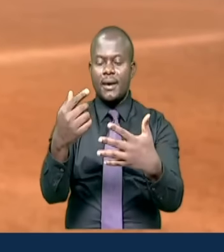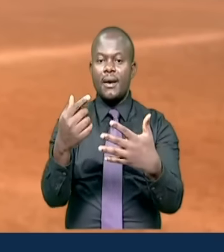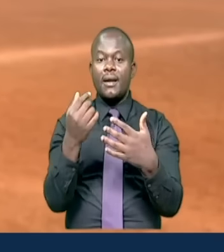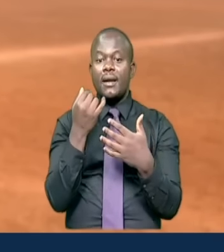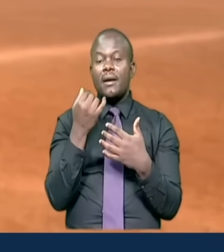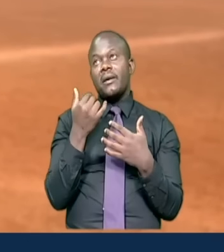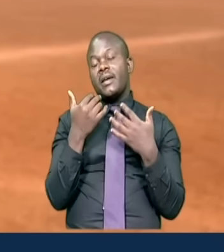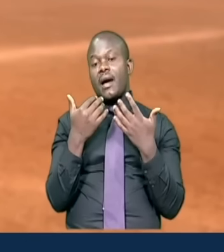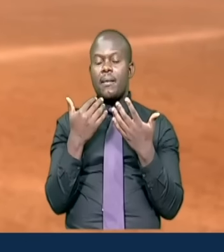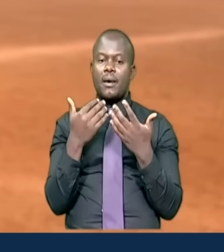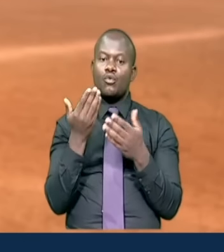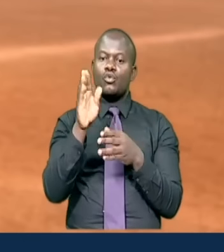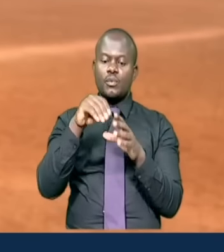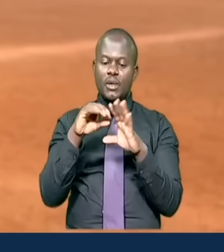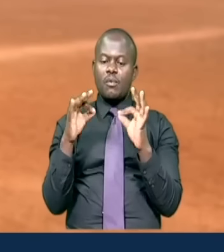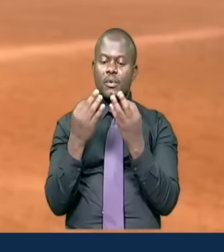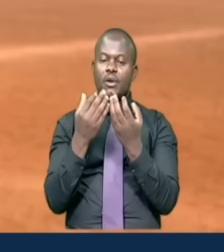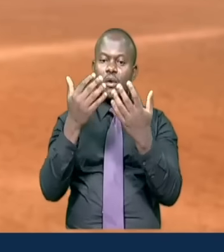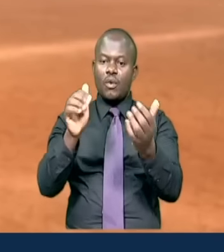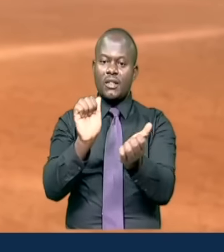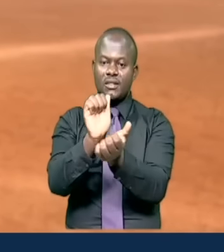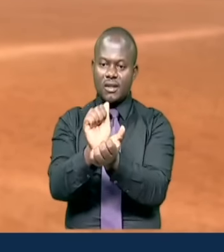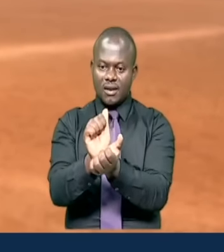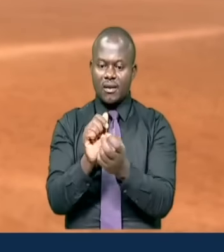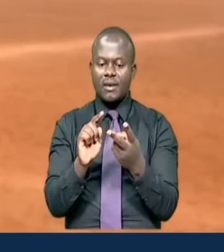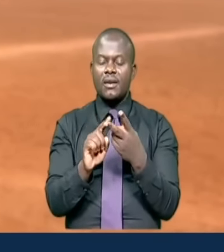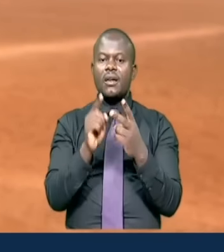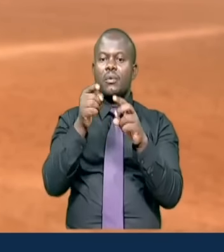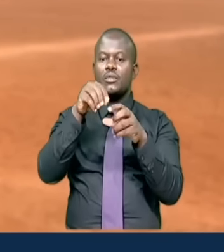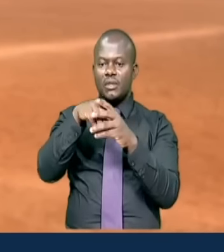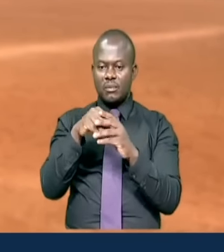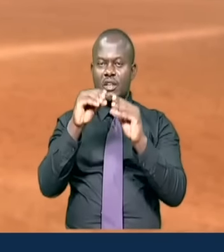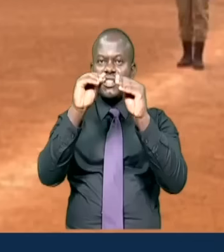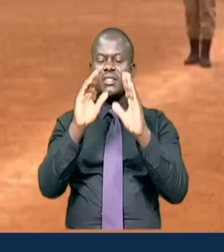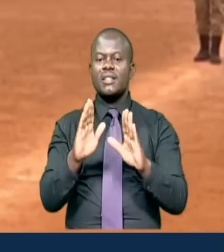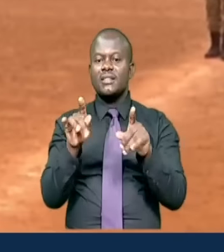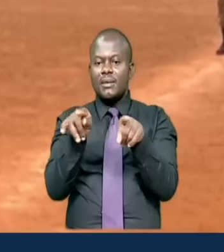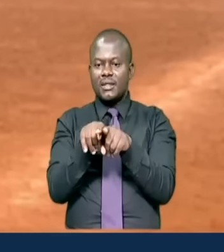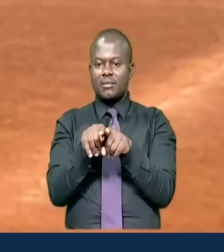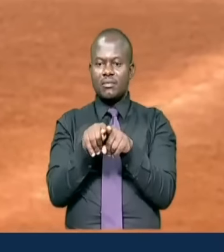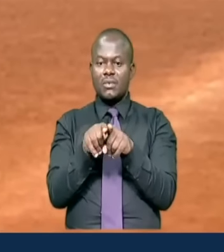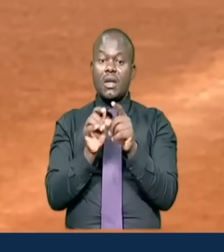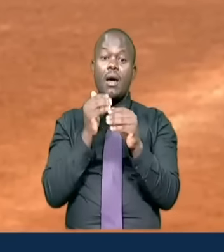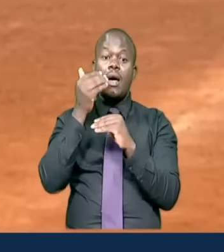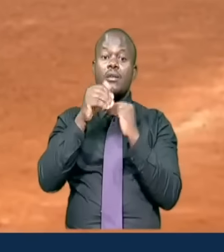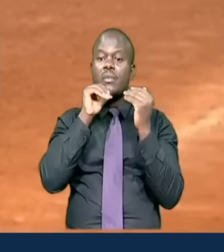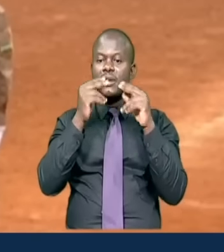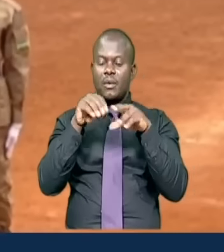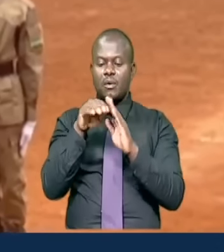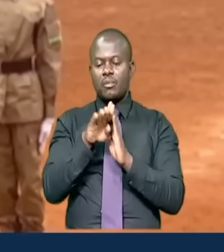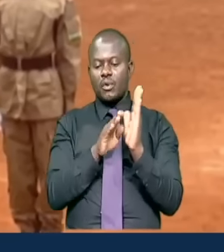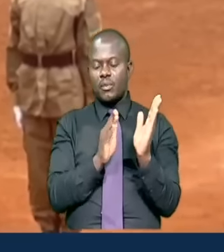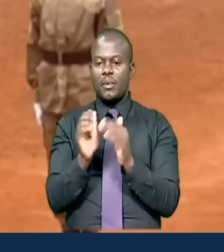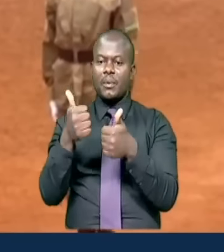wenda gusubira mu muryango kurangiza igihano yabo ukigeramo inyigisho zabaga zimwe bityo ntihabeho gahunda yo